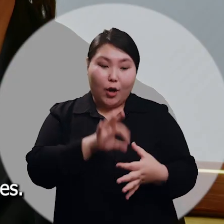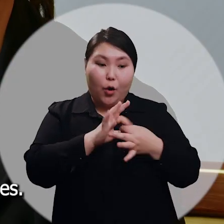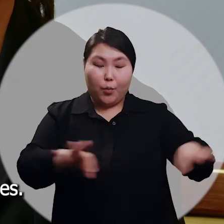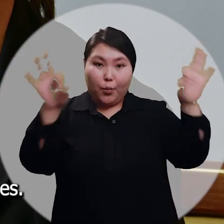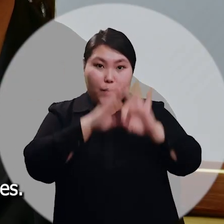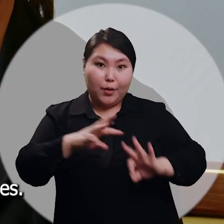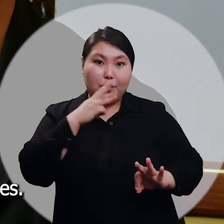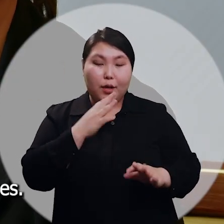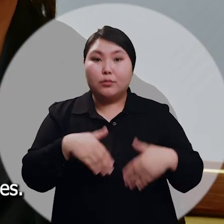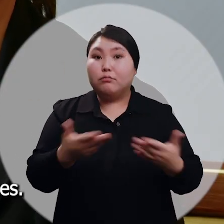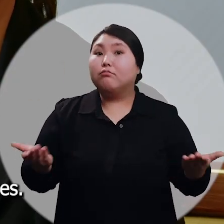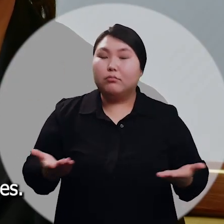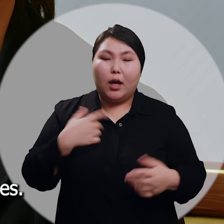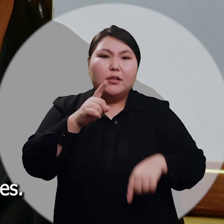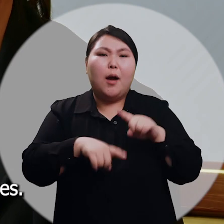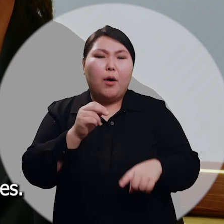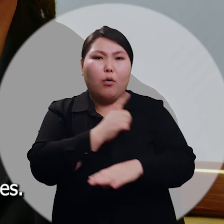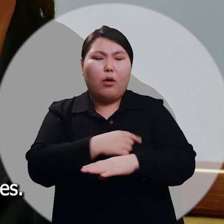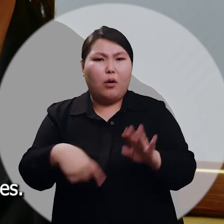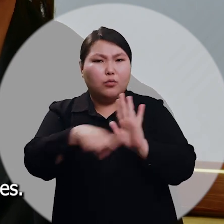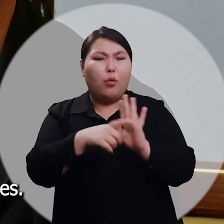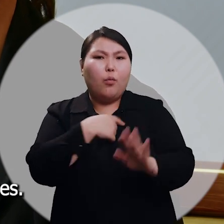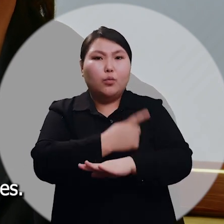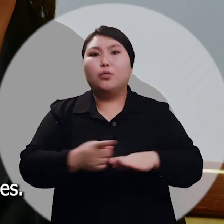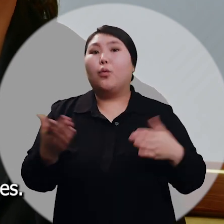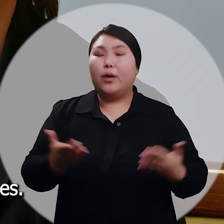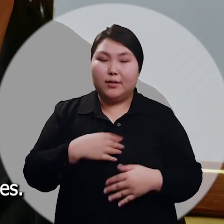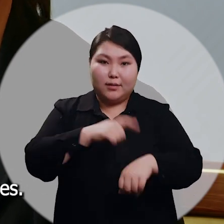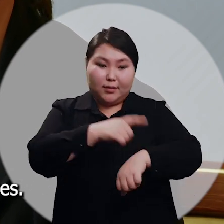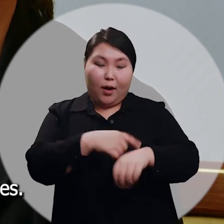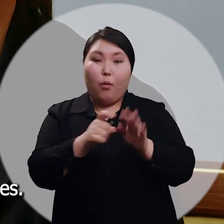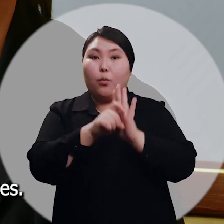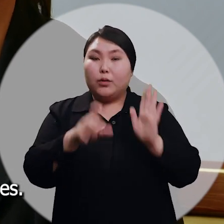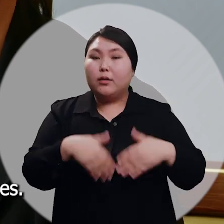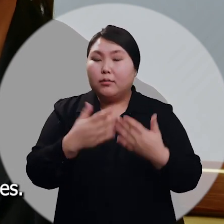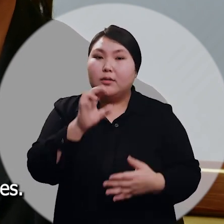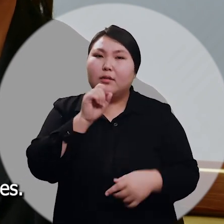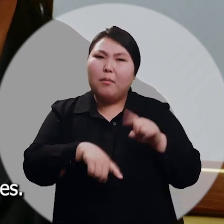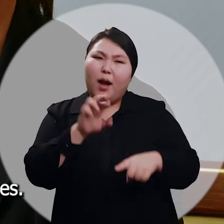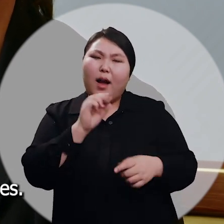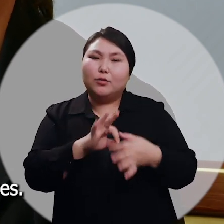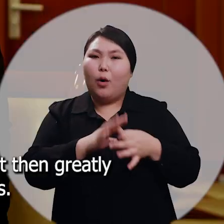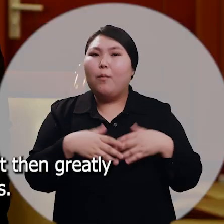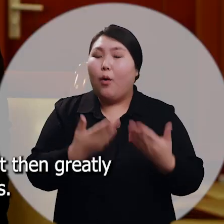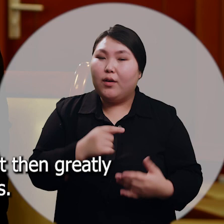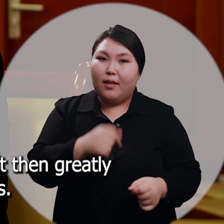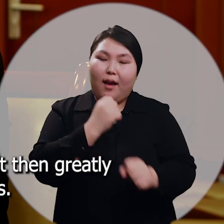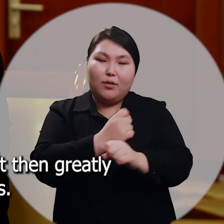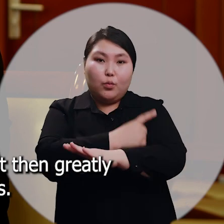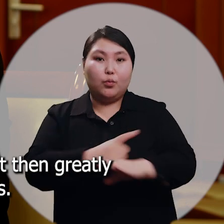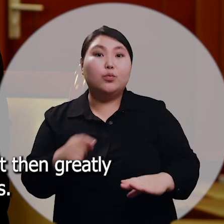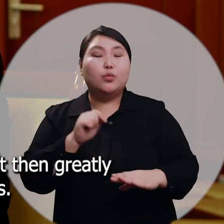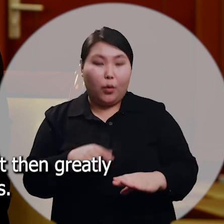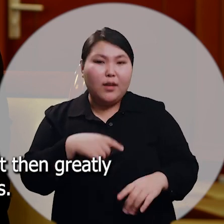ашуолбогтээн мэдээл ашуолбогтээн ямуэр үхэрг үхэртэйм бэээн, ца хухсамдан тэйвээл ямуэр ашуолбогтээн бэээд энэгсэнээр эйн